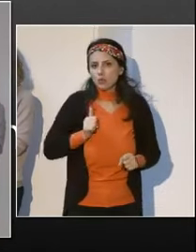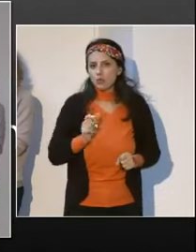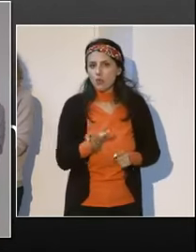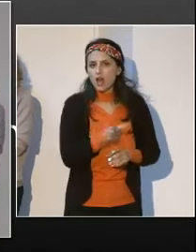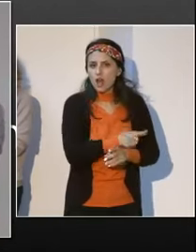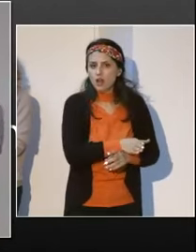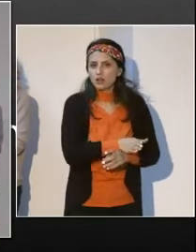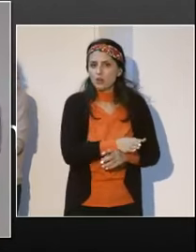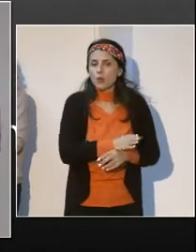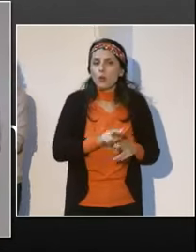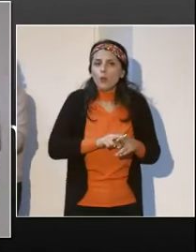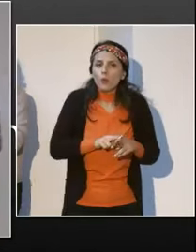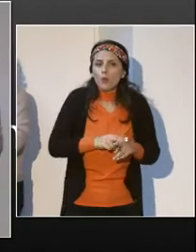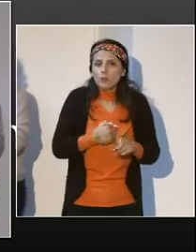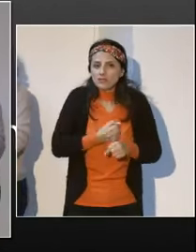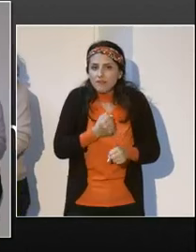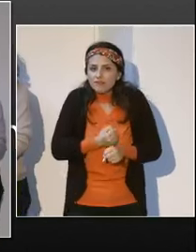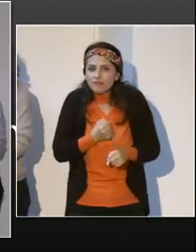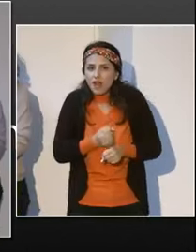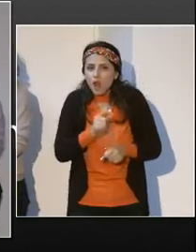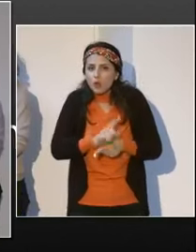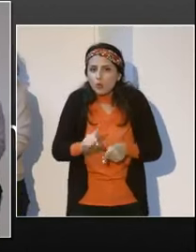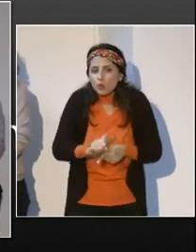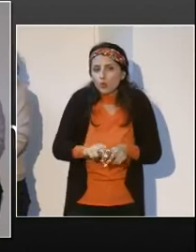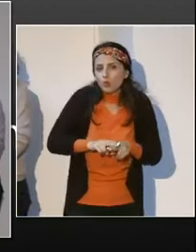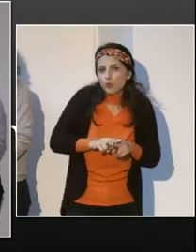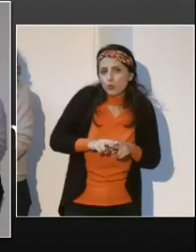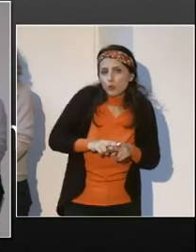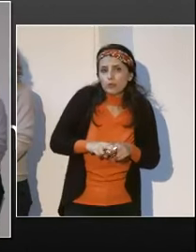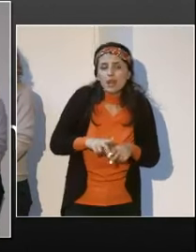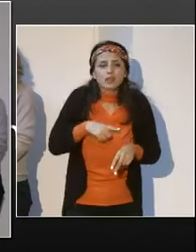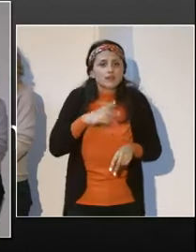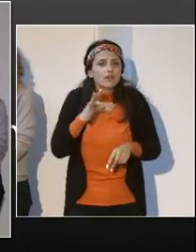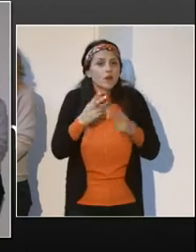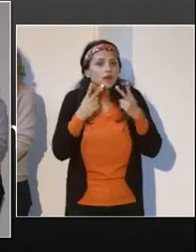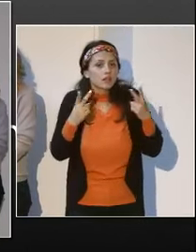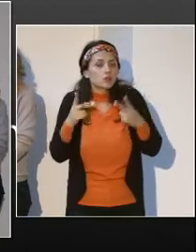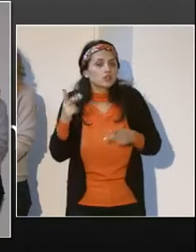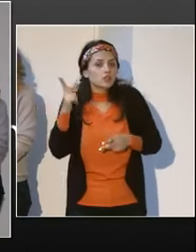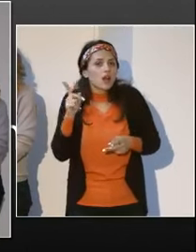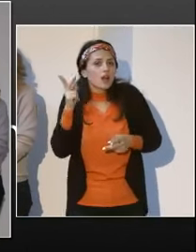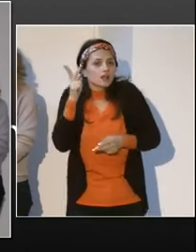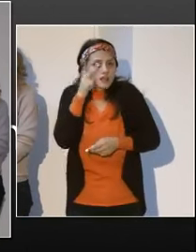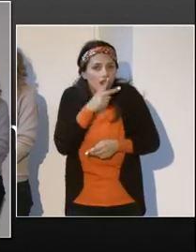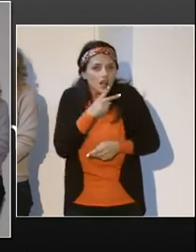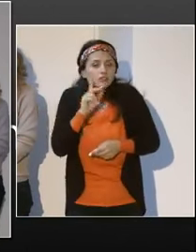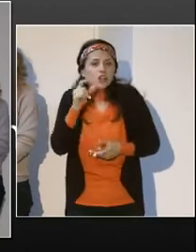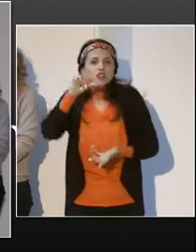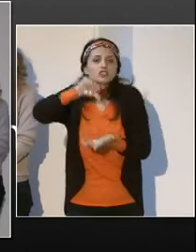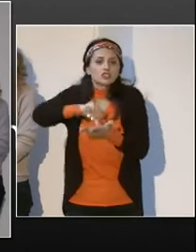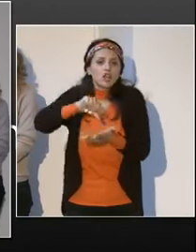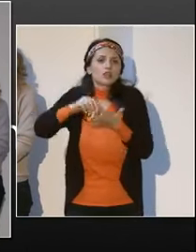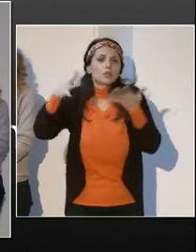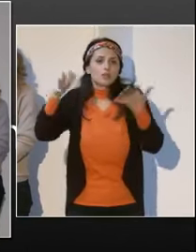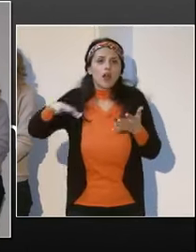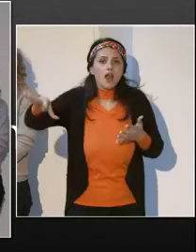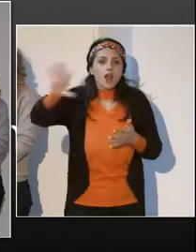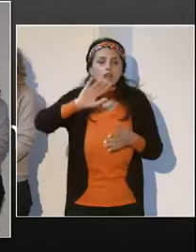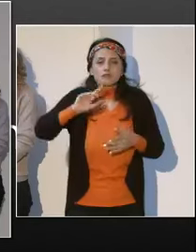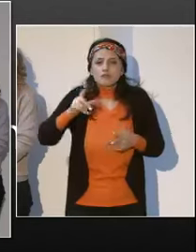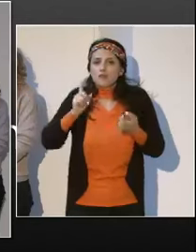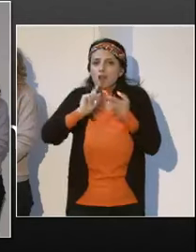de cum trebuie sa se desfășoară lucrurile este foarte important sa intelegem ca centrele mari aparțin trecutului